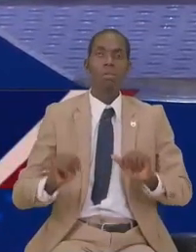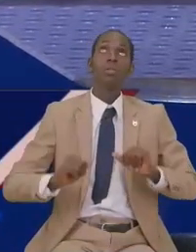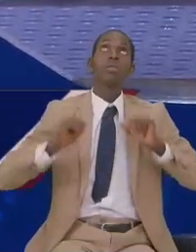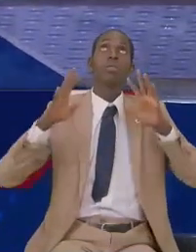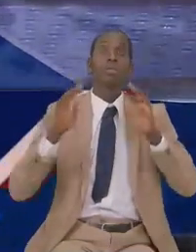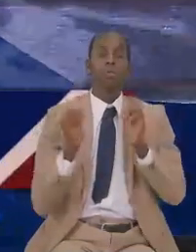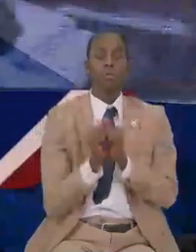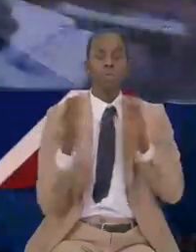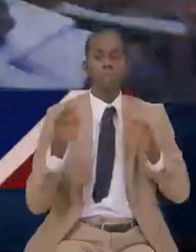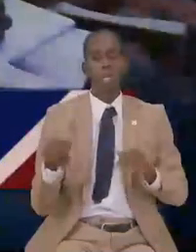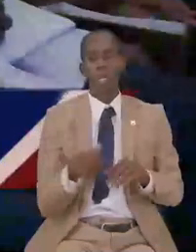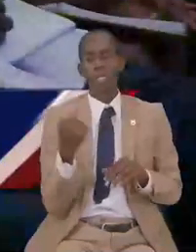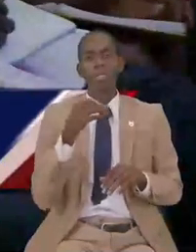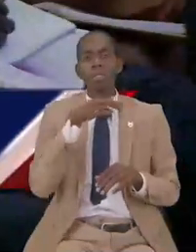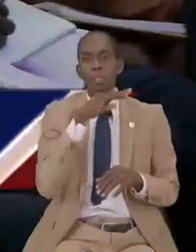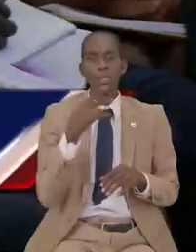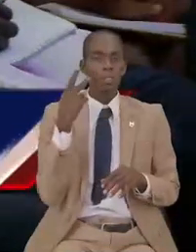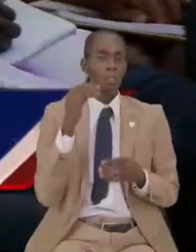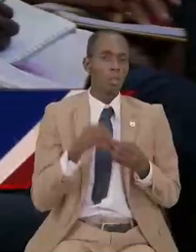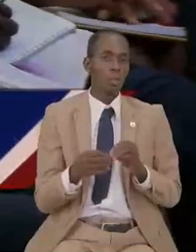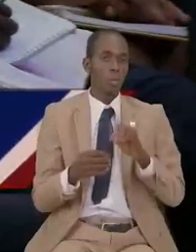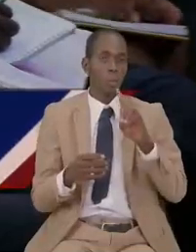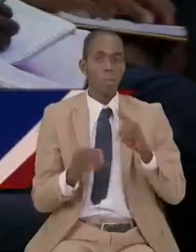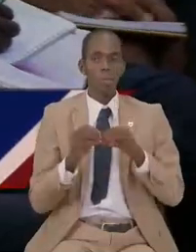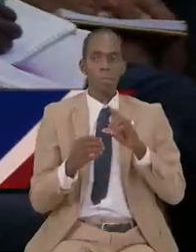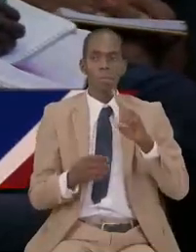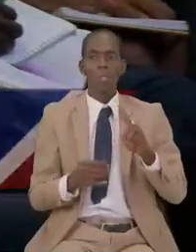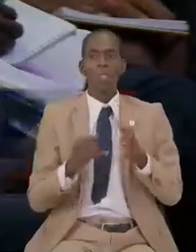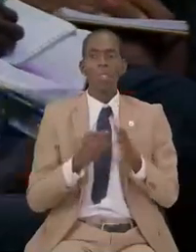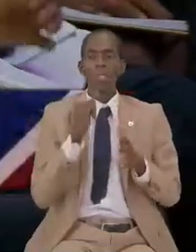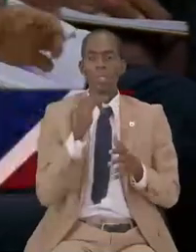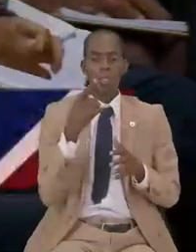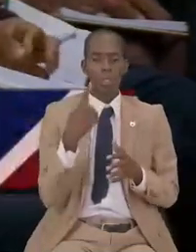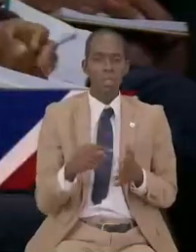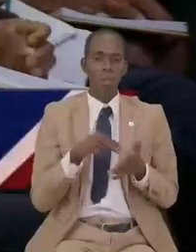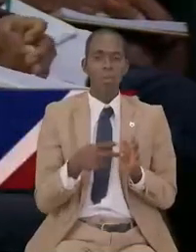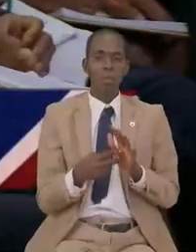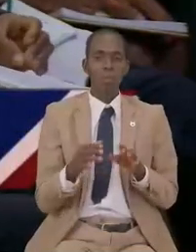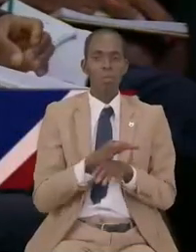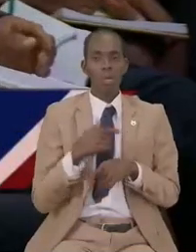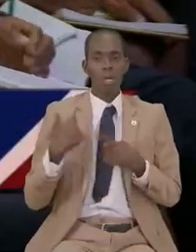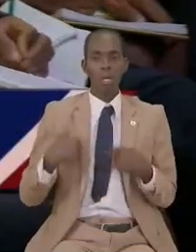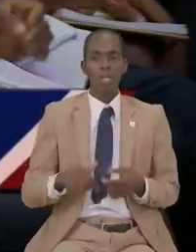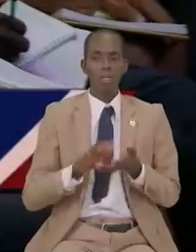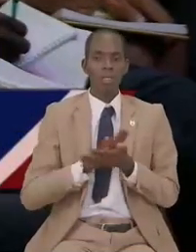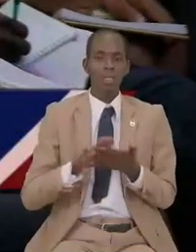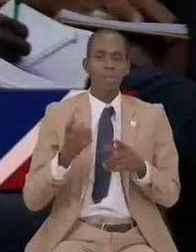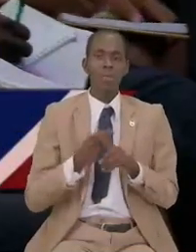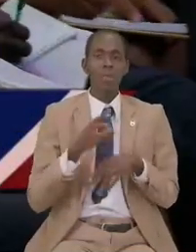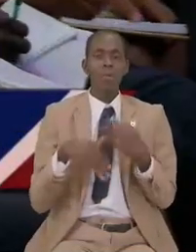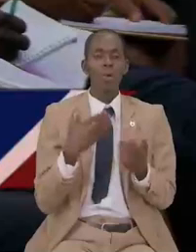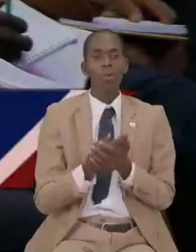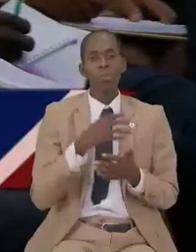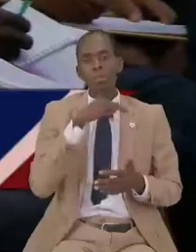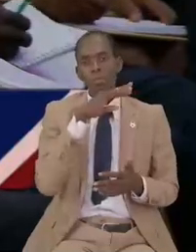moindre souillure. Voyons, premier sous-thème ici, le cœur déterminé, purifié de toute souillure. Je